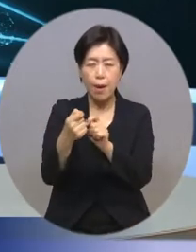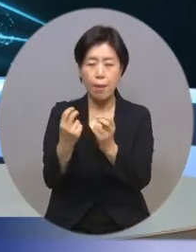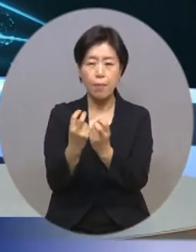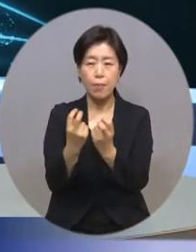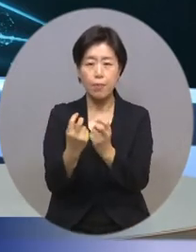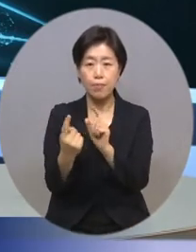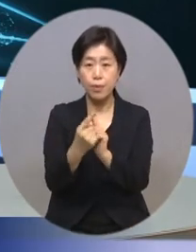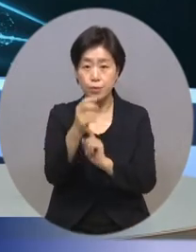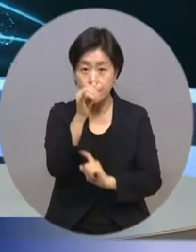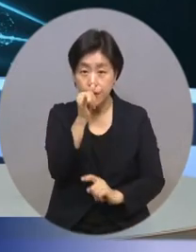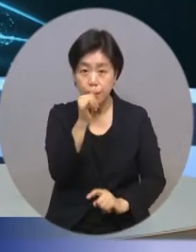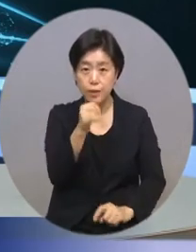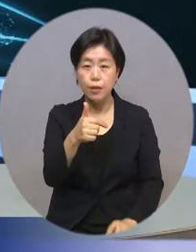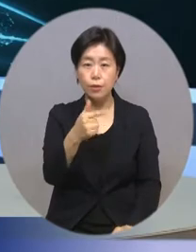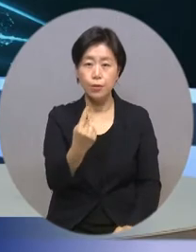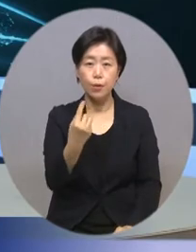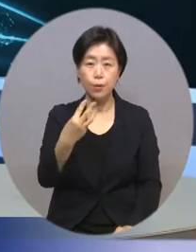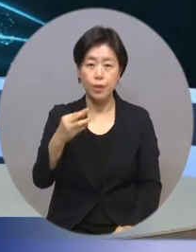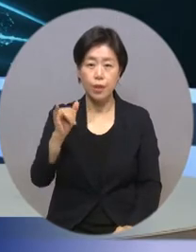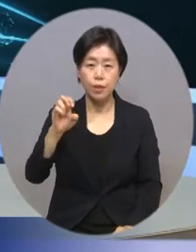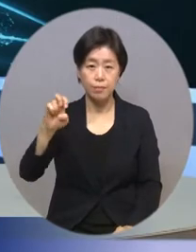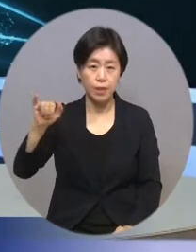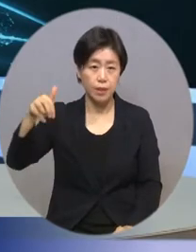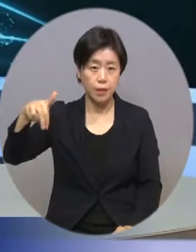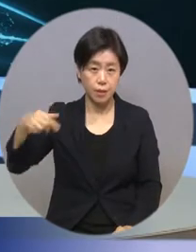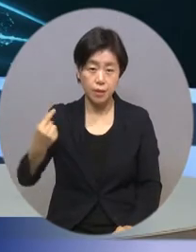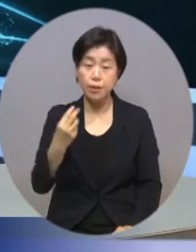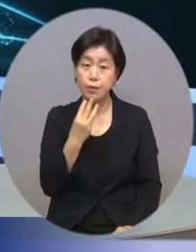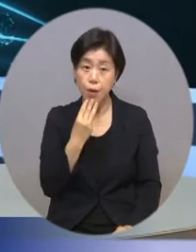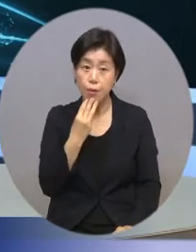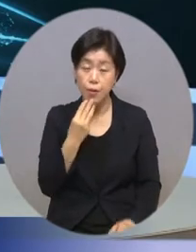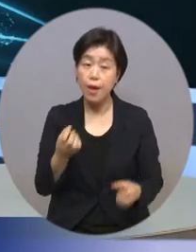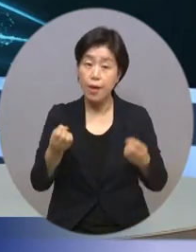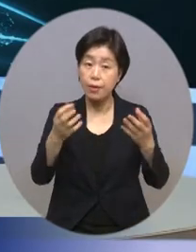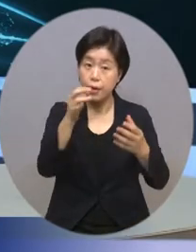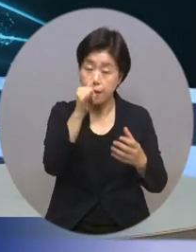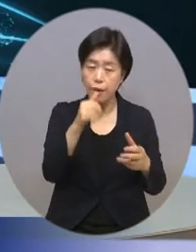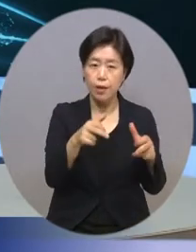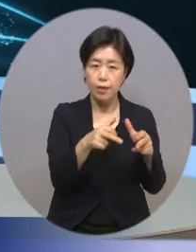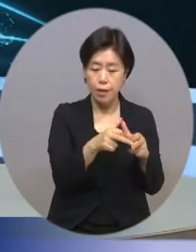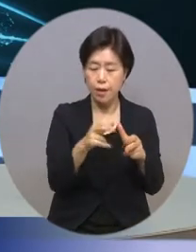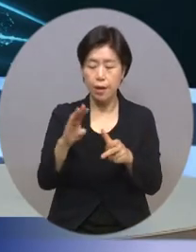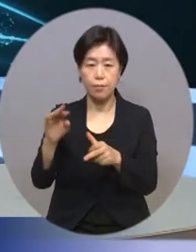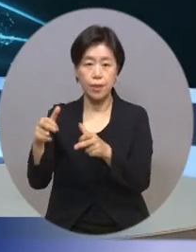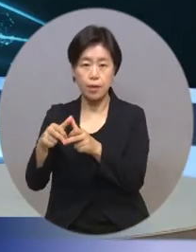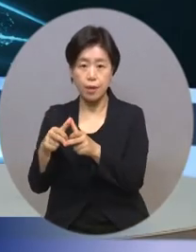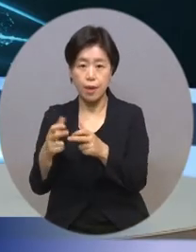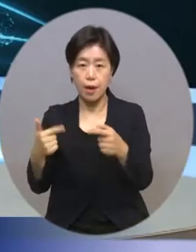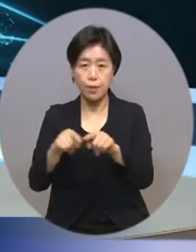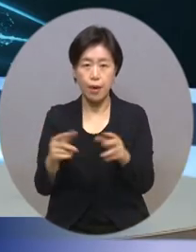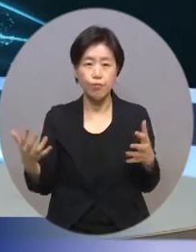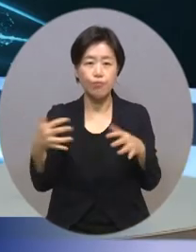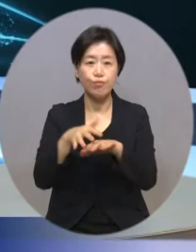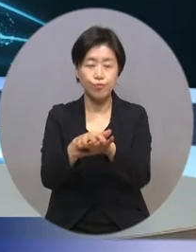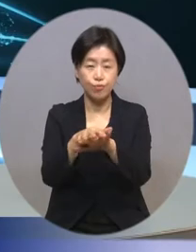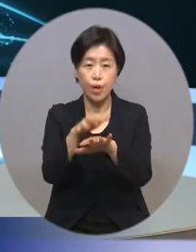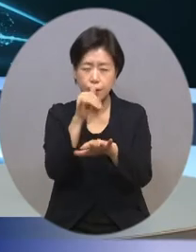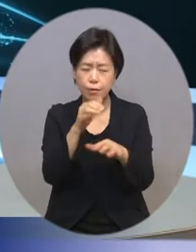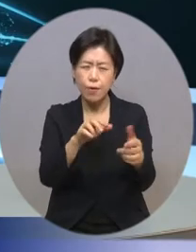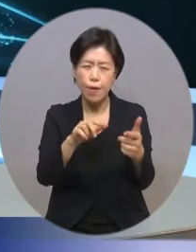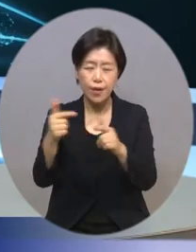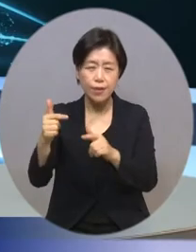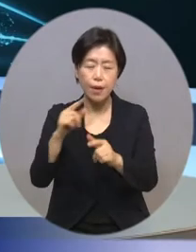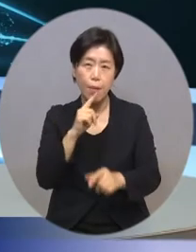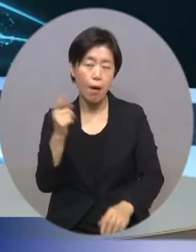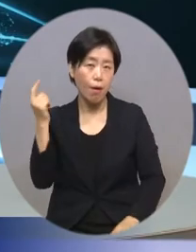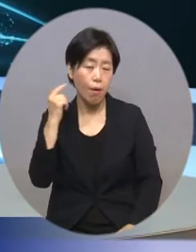있는 노 리미체인 서울행사와 장애인과 비장애인이 한 팀이 되어 스포츠 경기를 치르는 등 여러 소식이 들리고